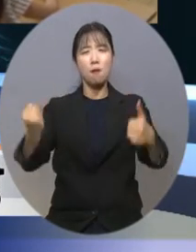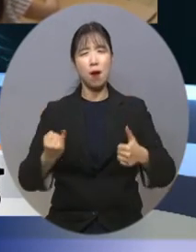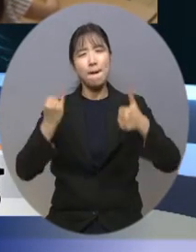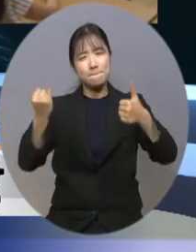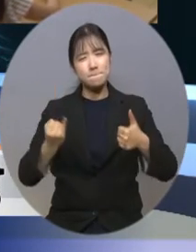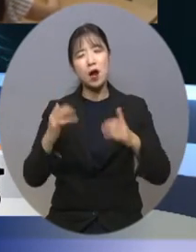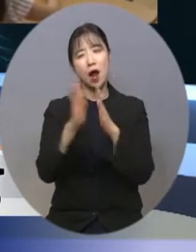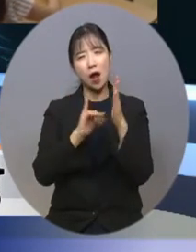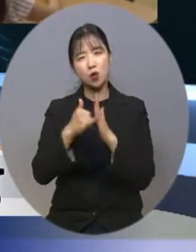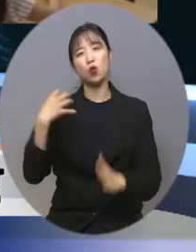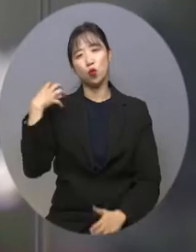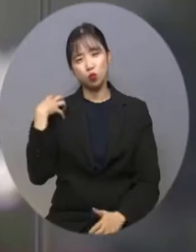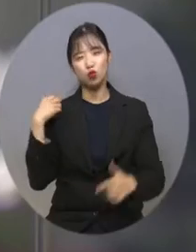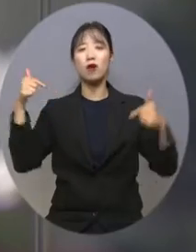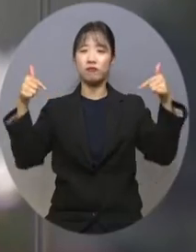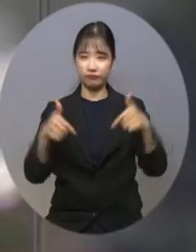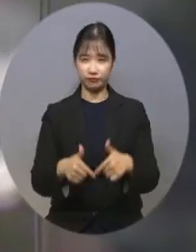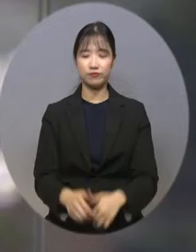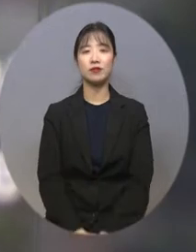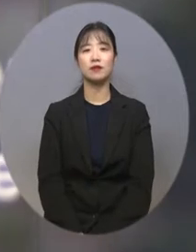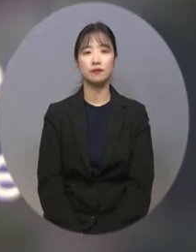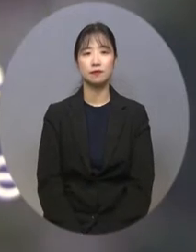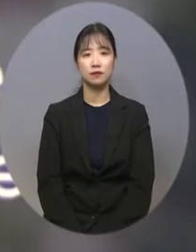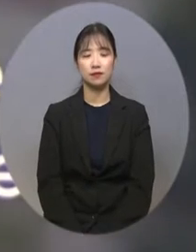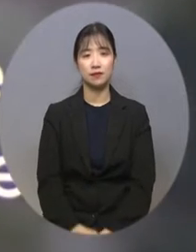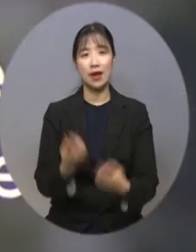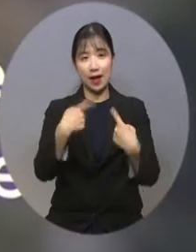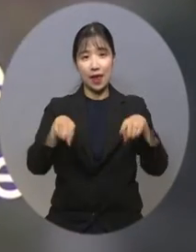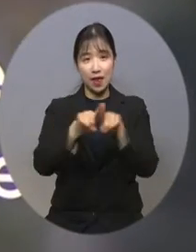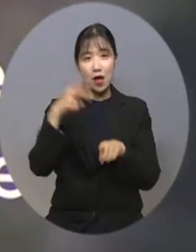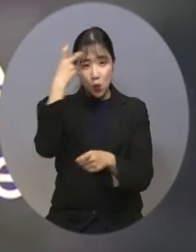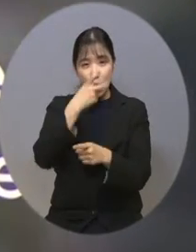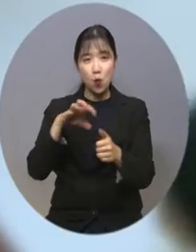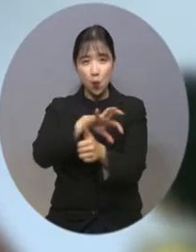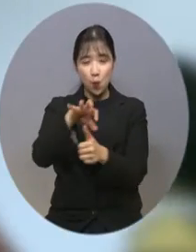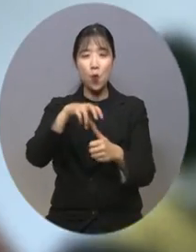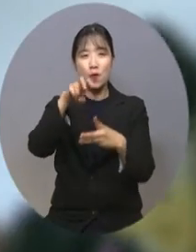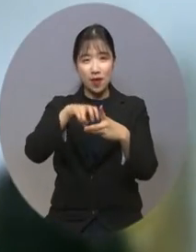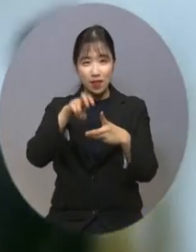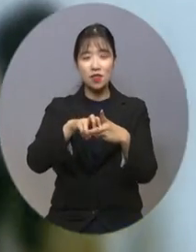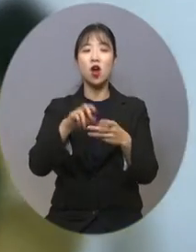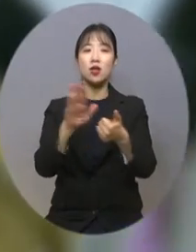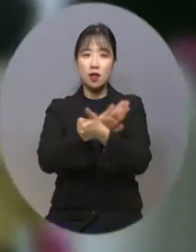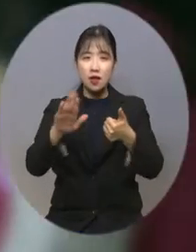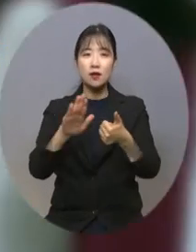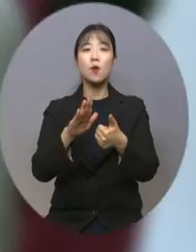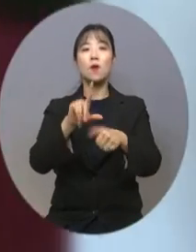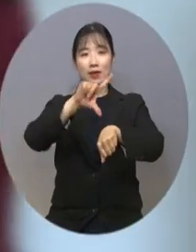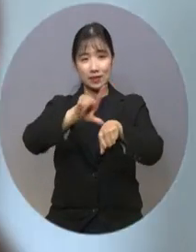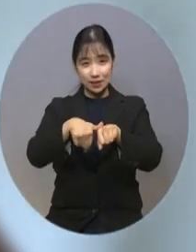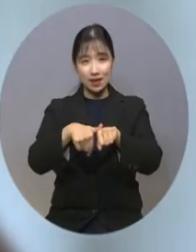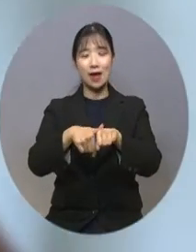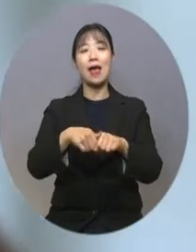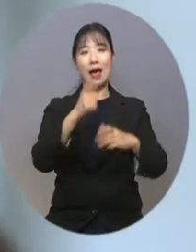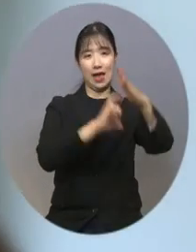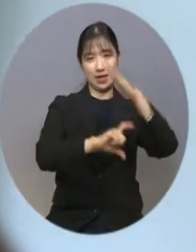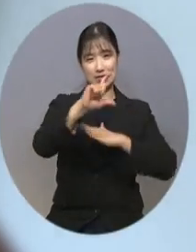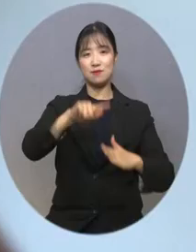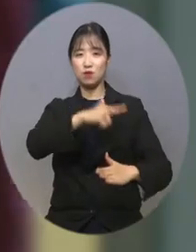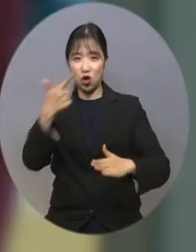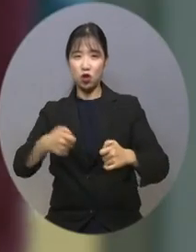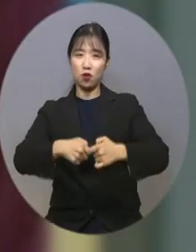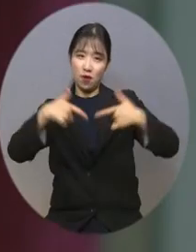전망입니다 복지부가 다함께 돌봄 센터에서 빗에 제공 시간을 아침 저녁으로 확대하는